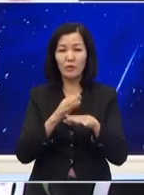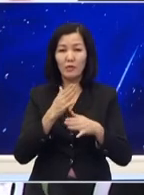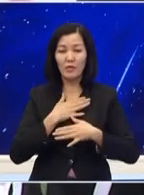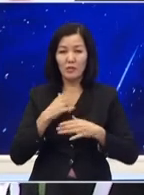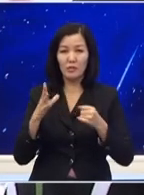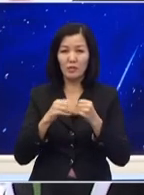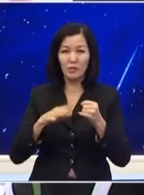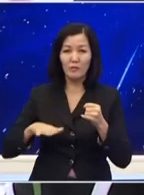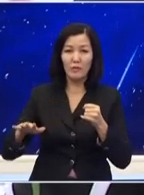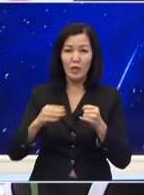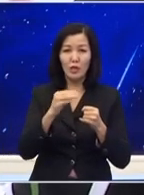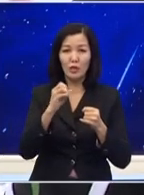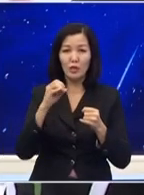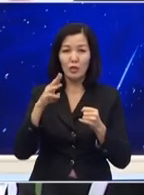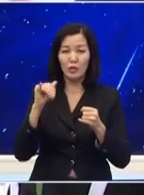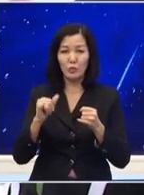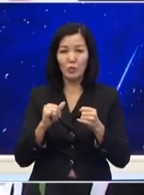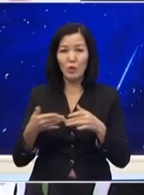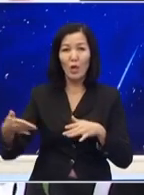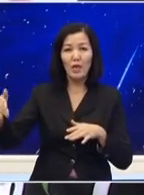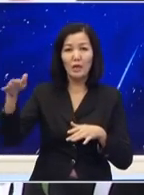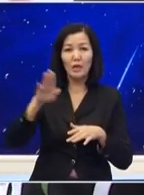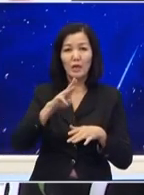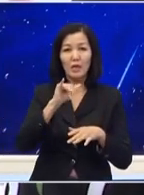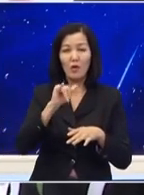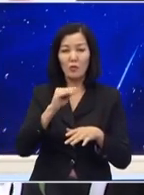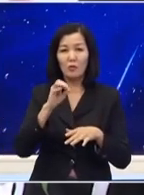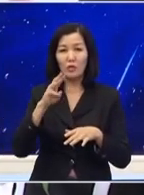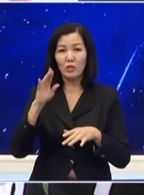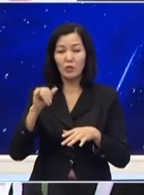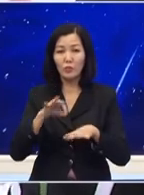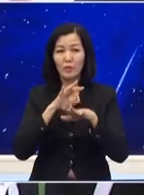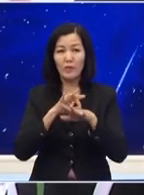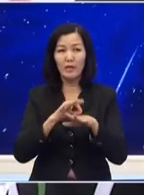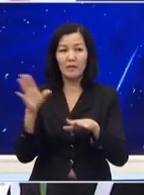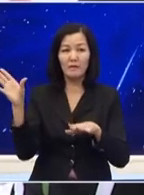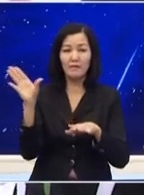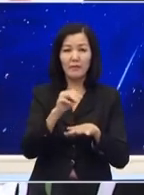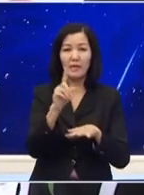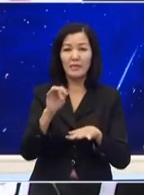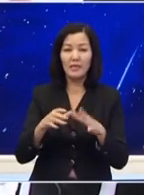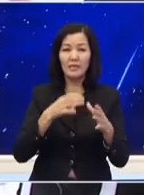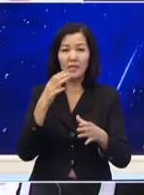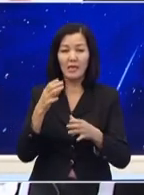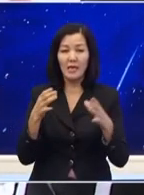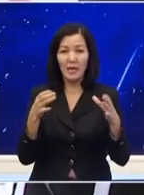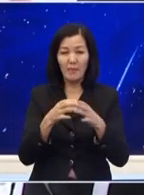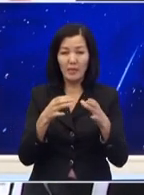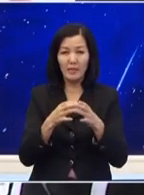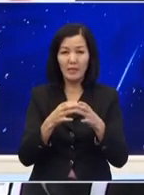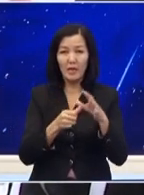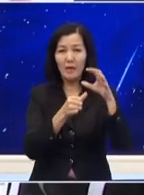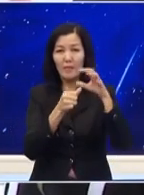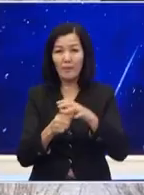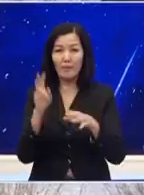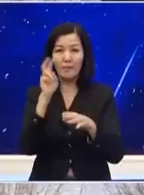раз в районе Тау-Жетысу он будет проходить. И все азиатские команды парапланеристов будут как